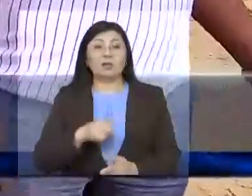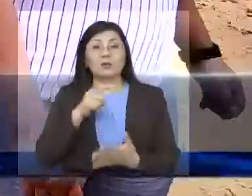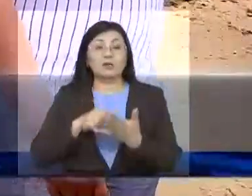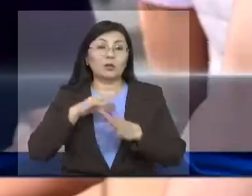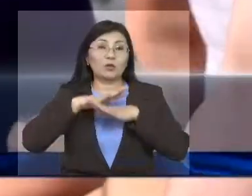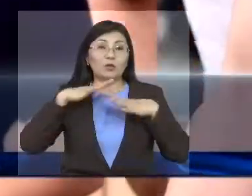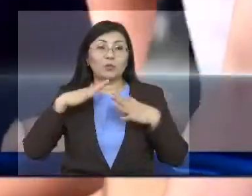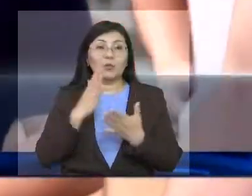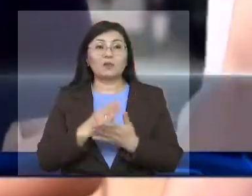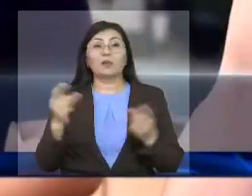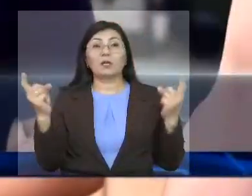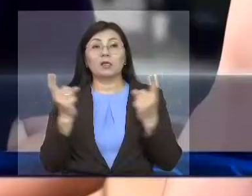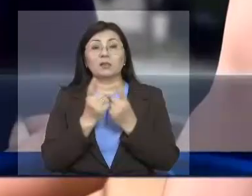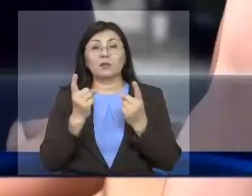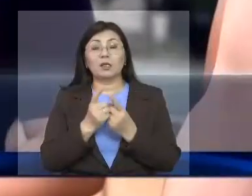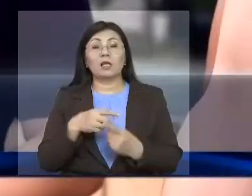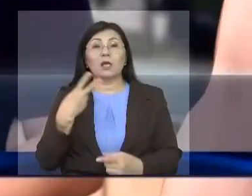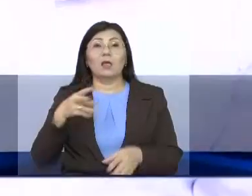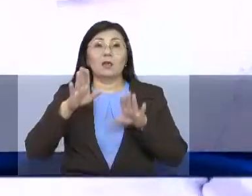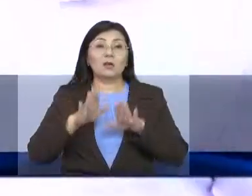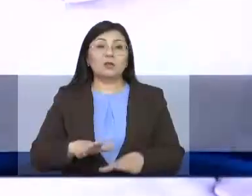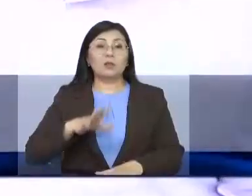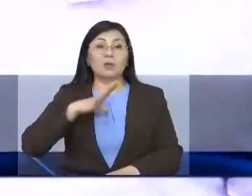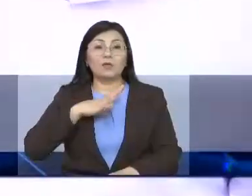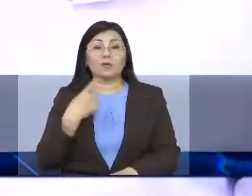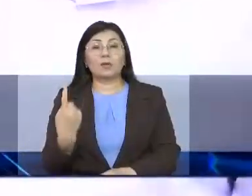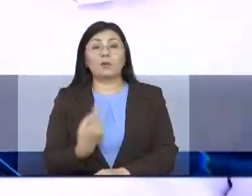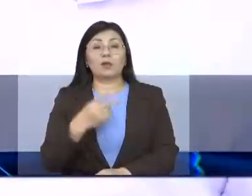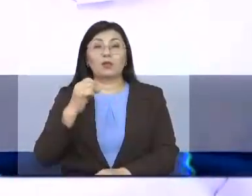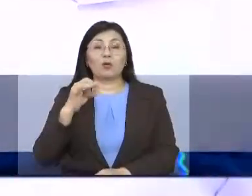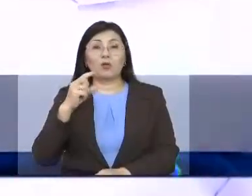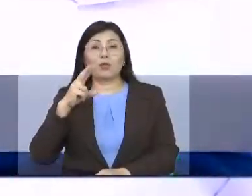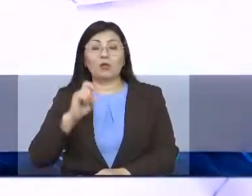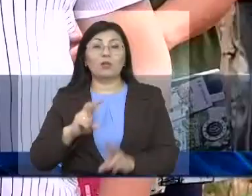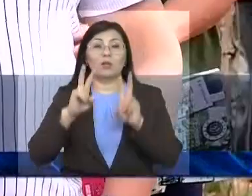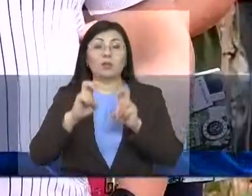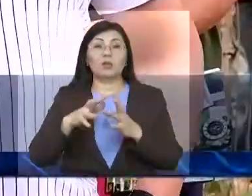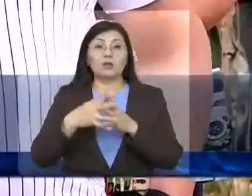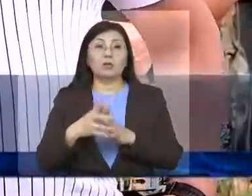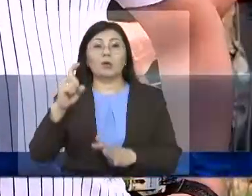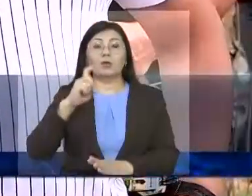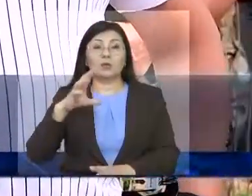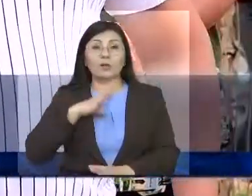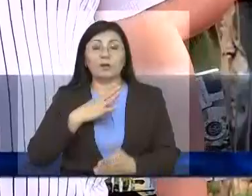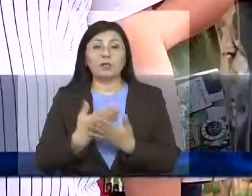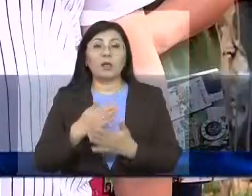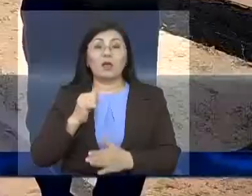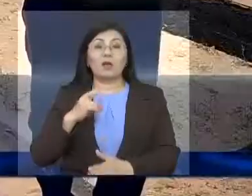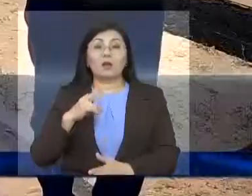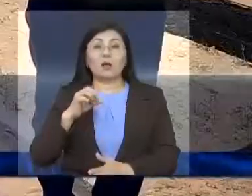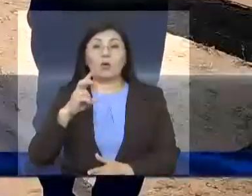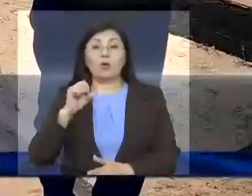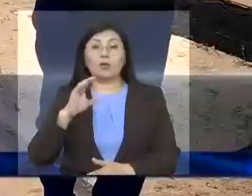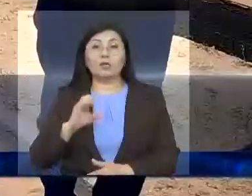көп болғандықтан кездесу әдеттегідей екі жерде өткізілді. Алғашқысы Нұрлы шаруа қожалығында ұйымдастырылды. Мұнда жаңа қоныс, Айшуақ және